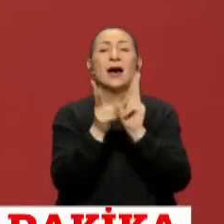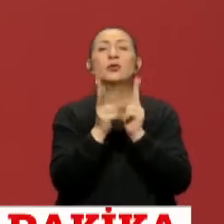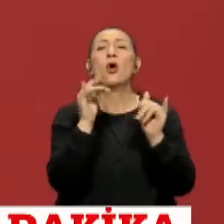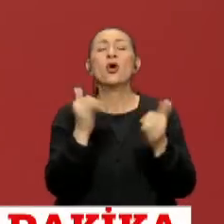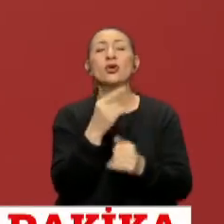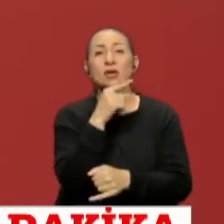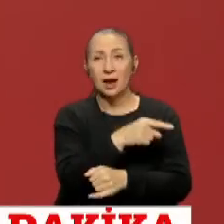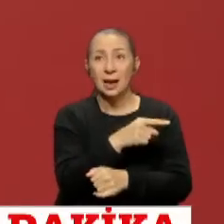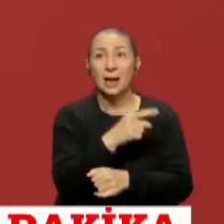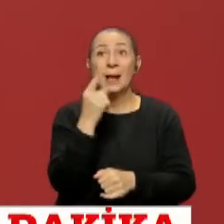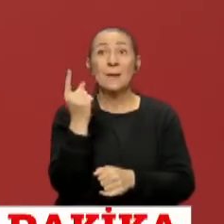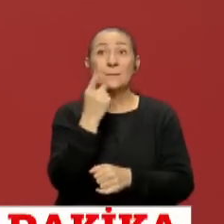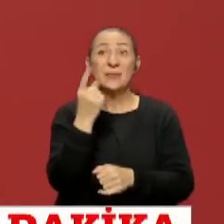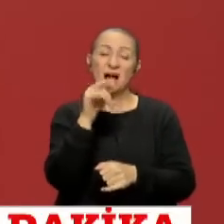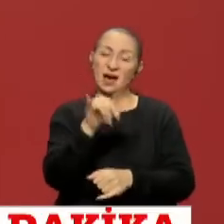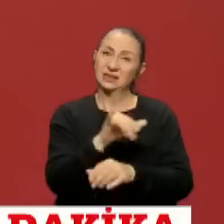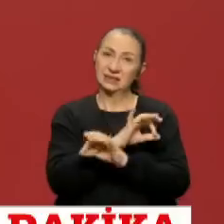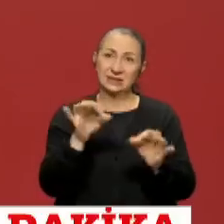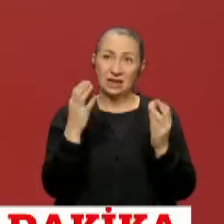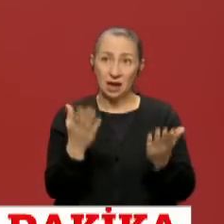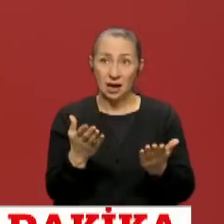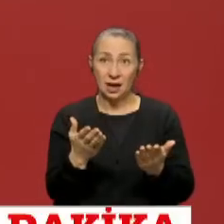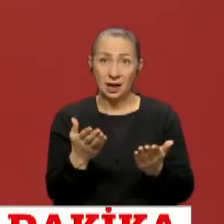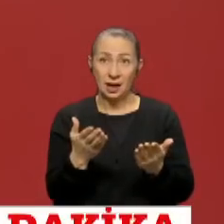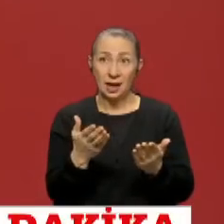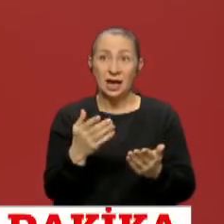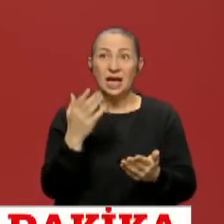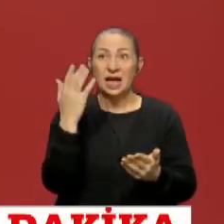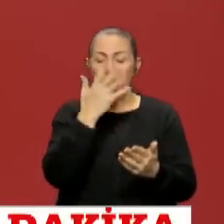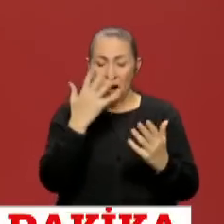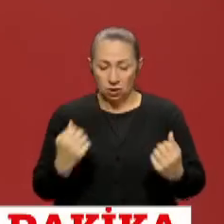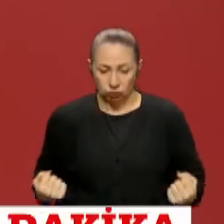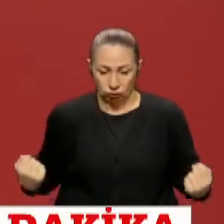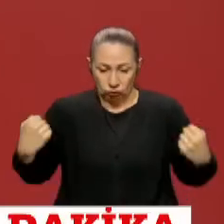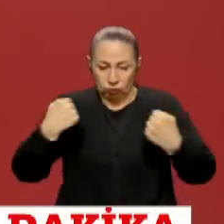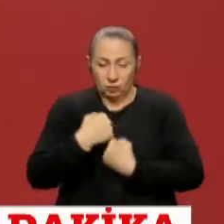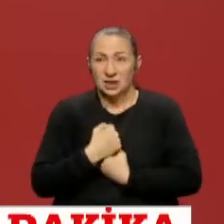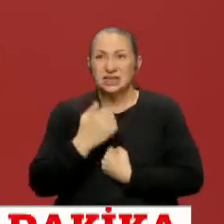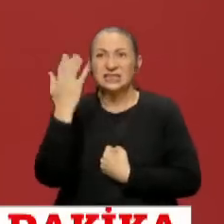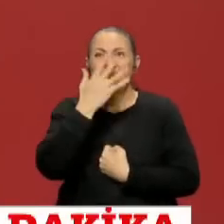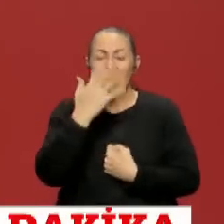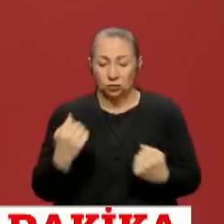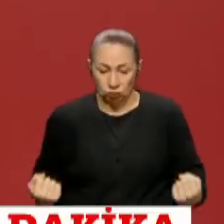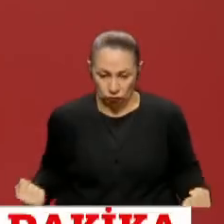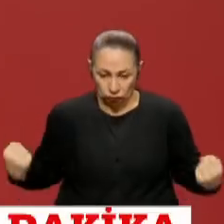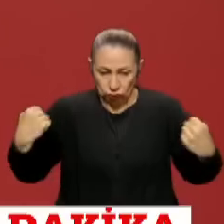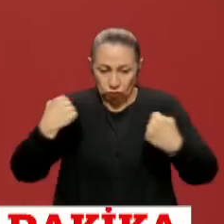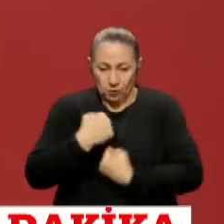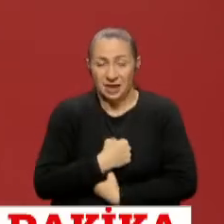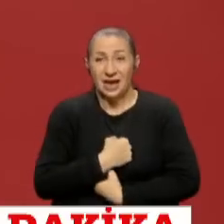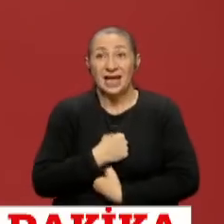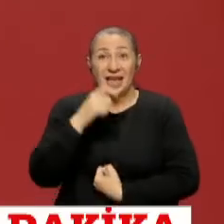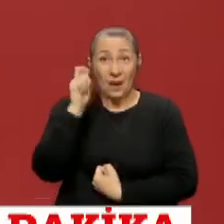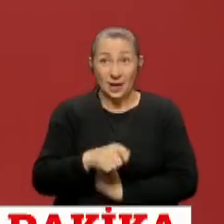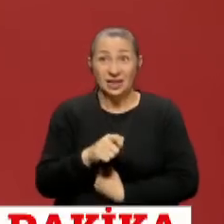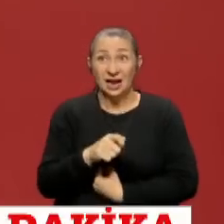Bir tiyatroya, bir haksızlığa kara cübbelerini, siyah cübbelerini